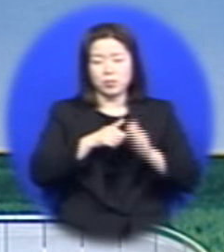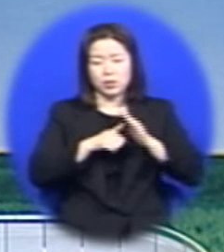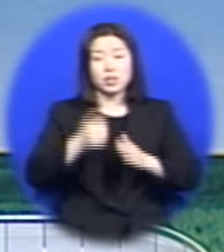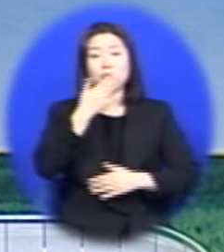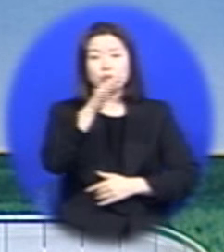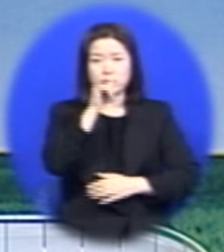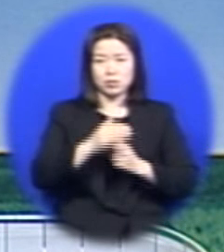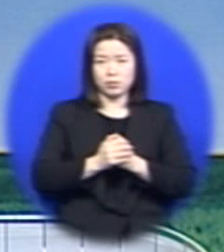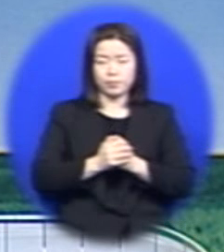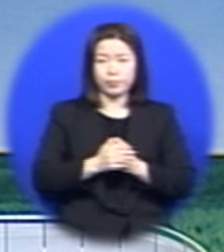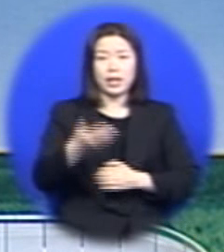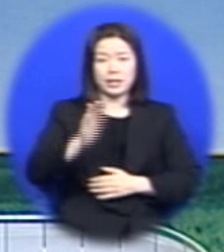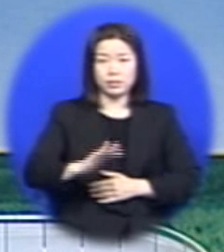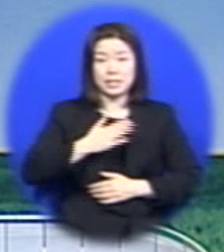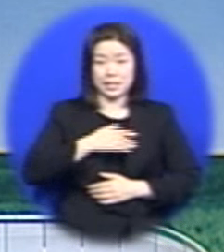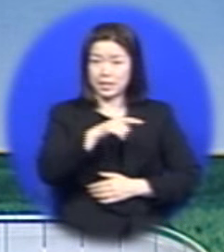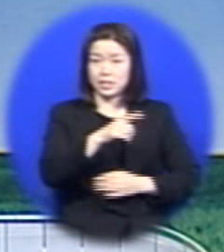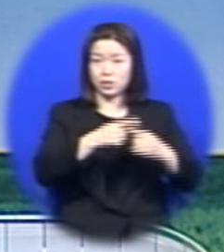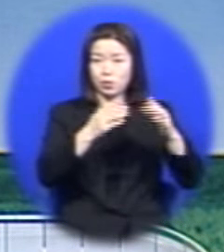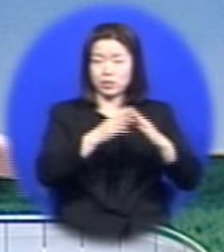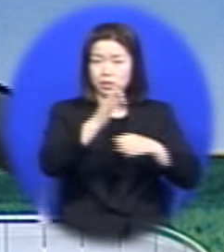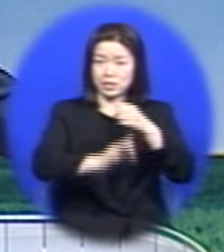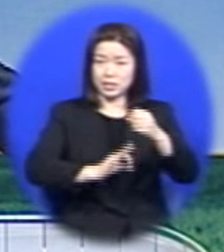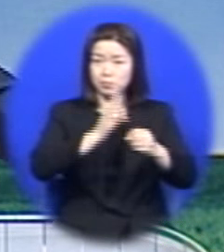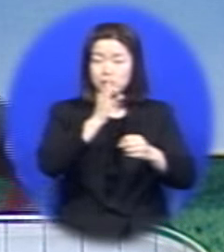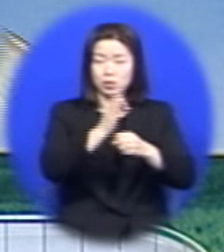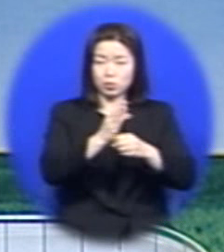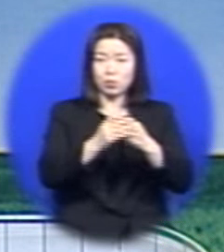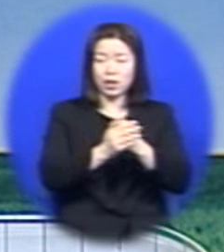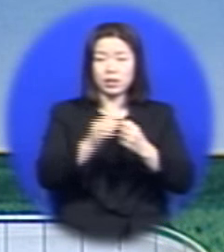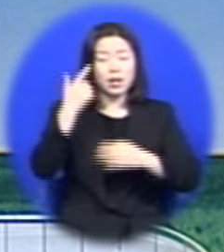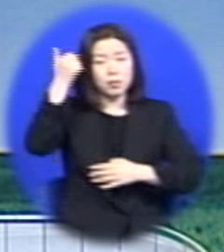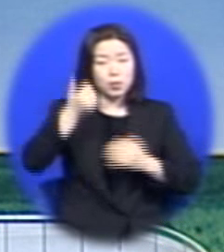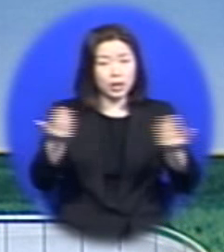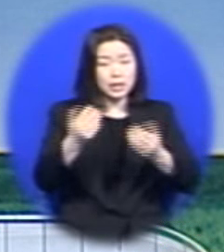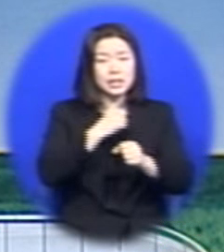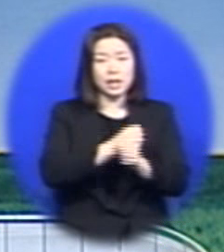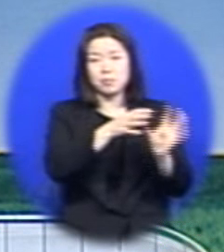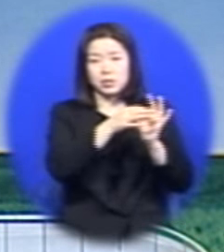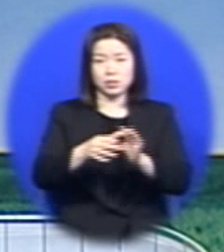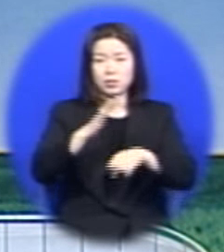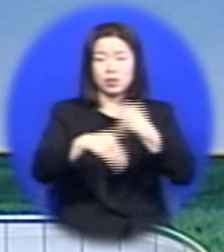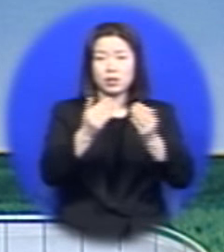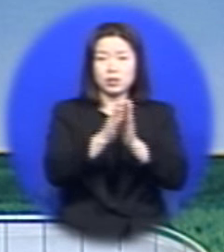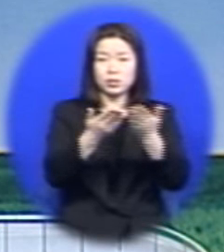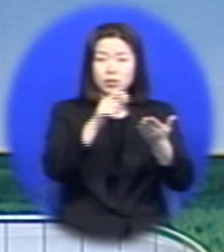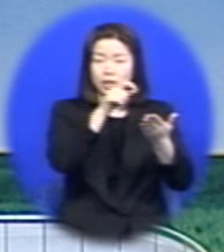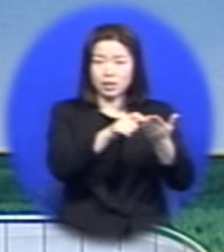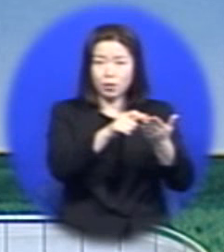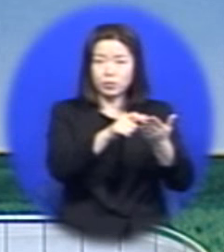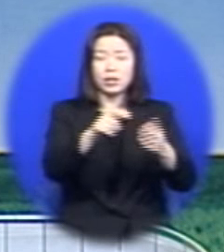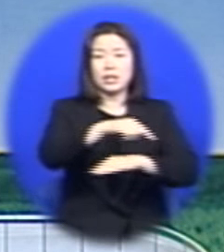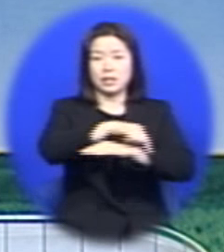근데 제가 이 교회에서 10년 동안 목회하면서 성경에 나와 있는 교회를 이걸 설계도 삼아서